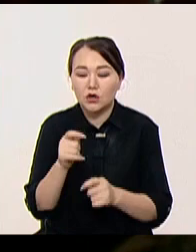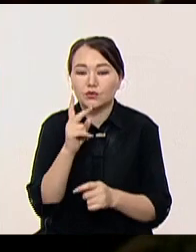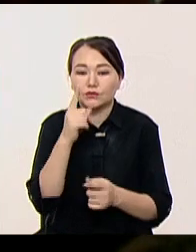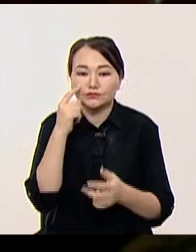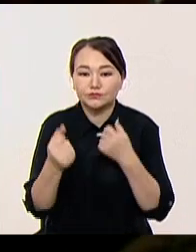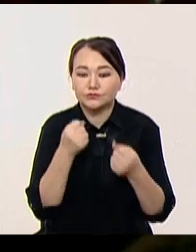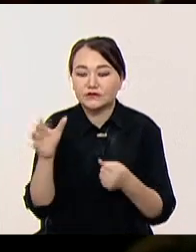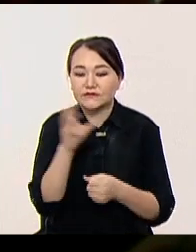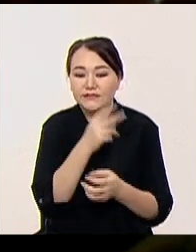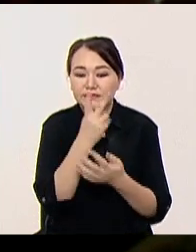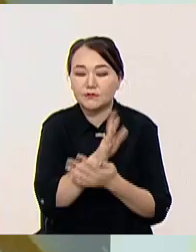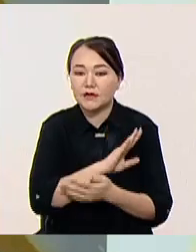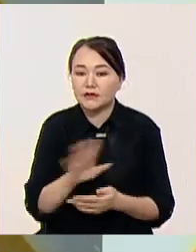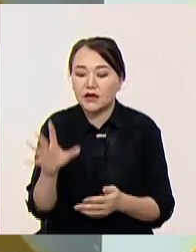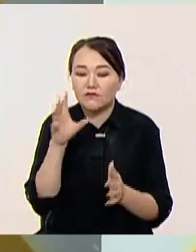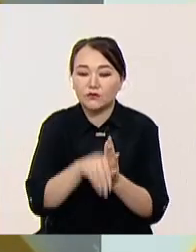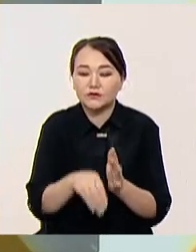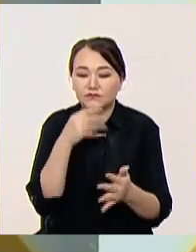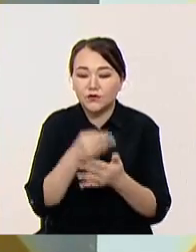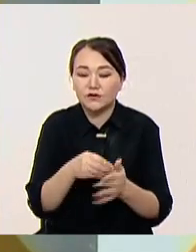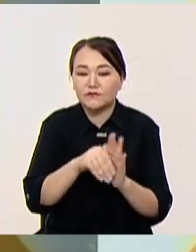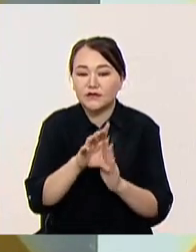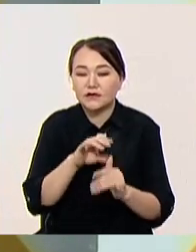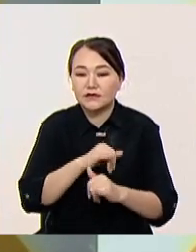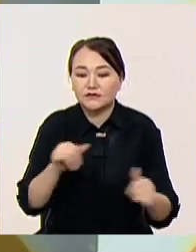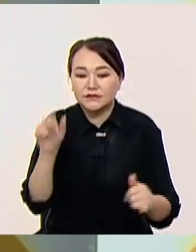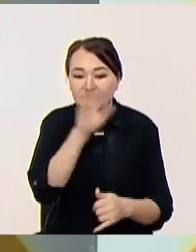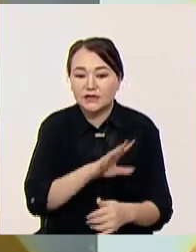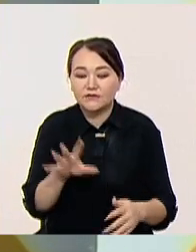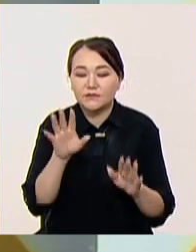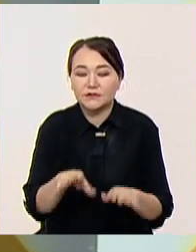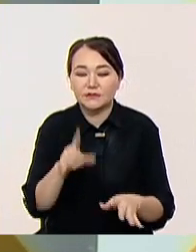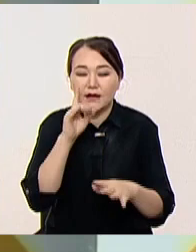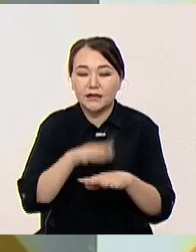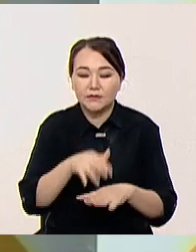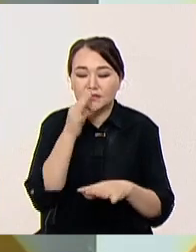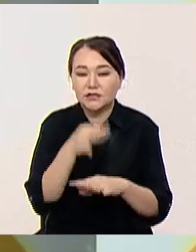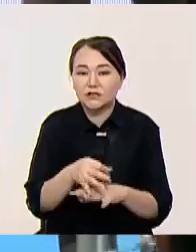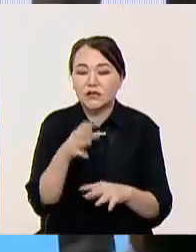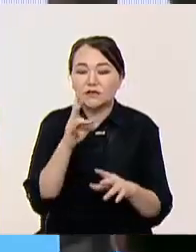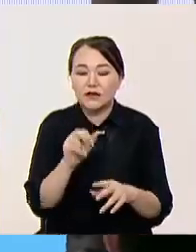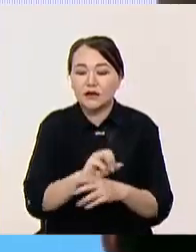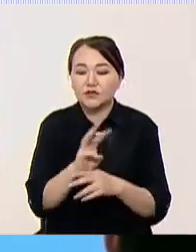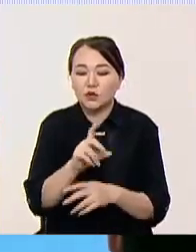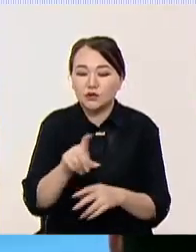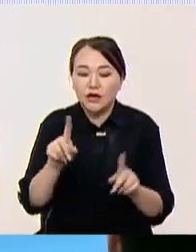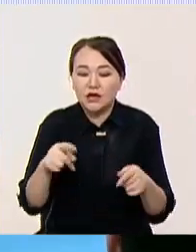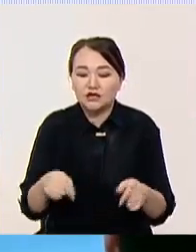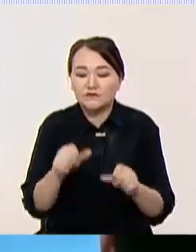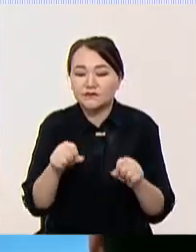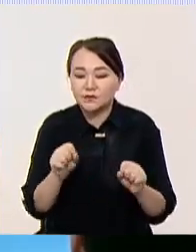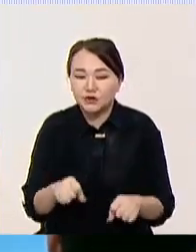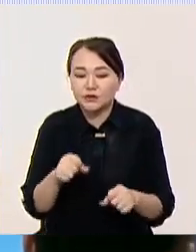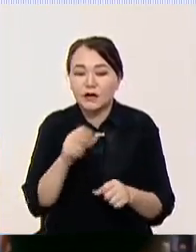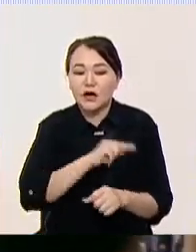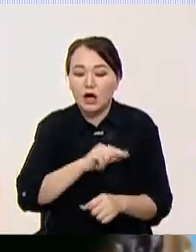отличившихся. Все они, несмотря ни на что, вносят свой вклад в развитие страны. В местном акимате отмечают, что на обеспечение людей с ограниченными